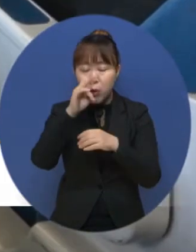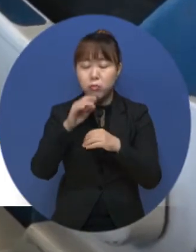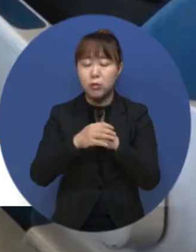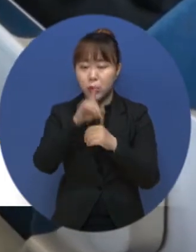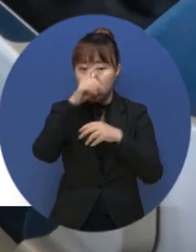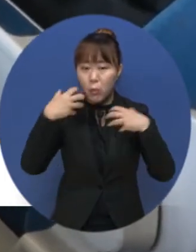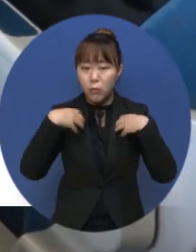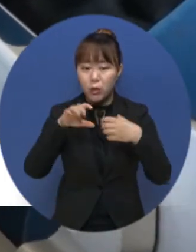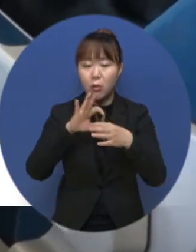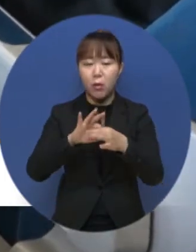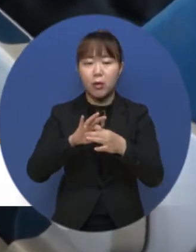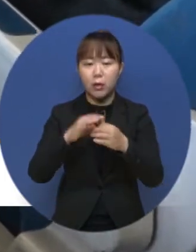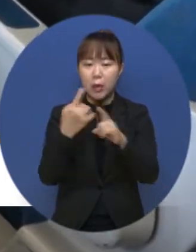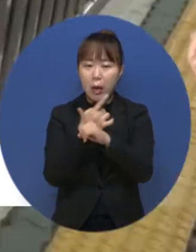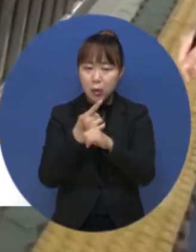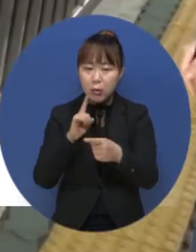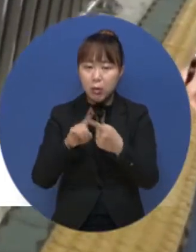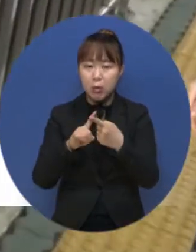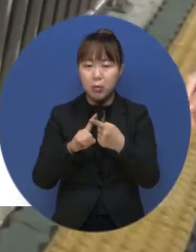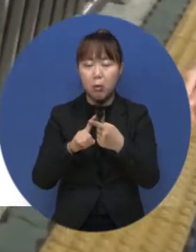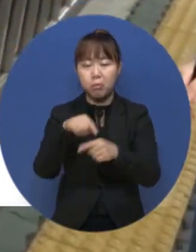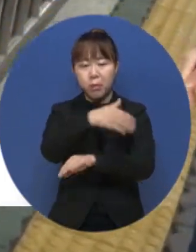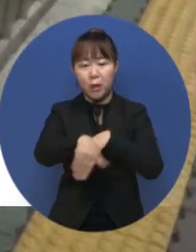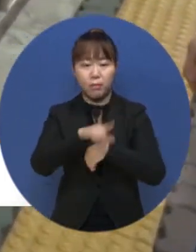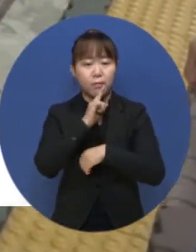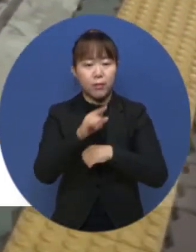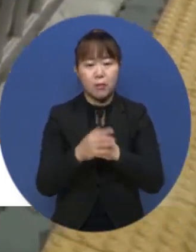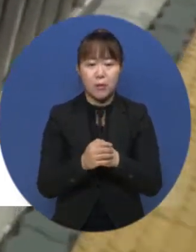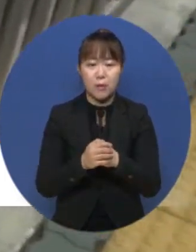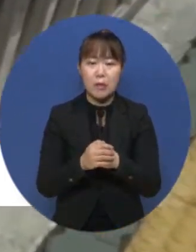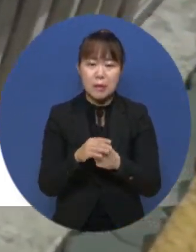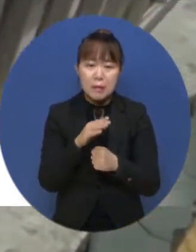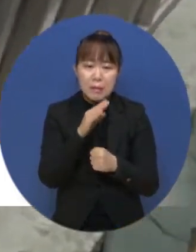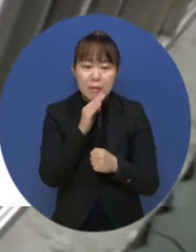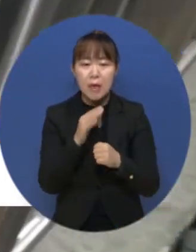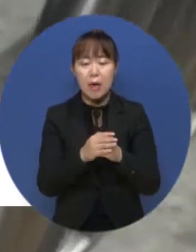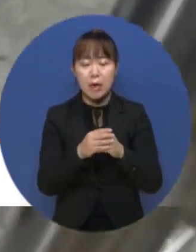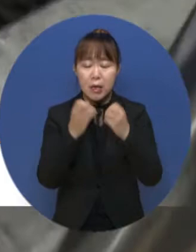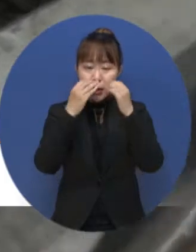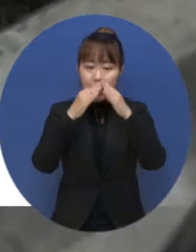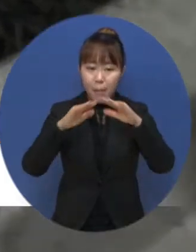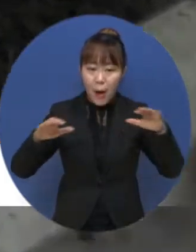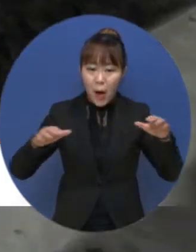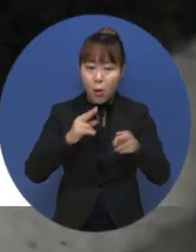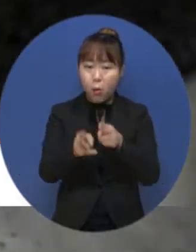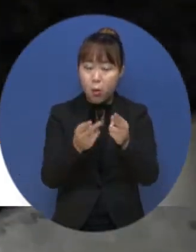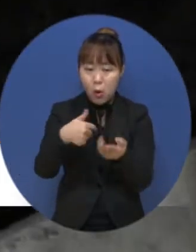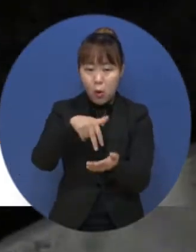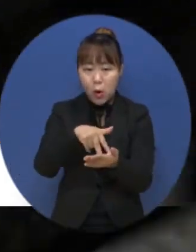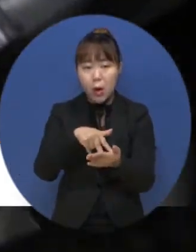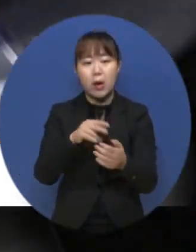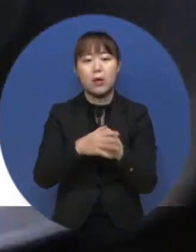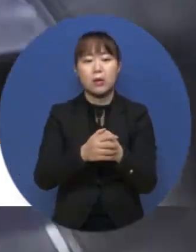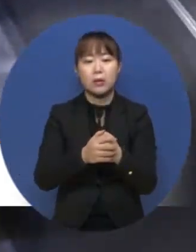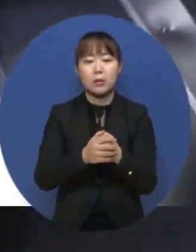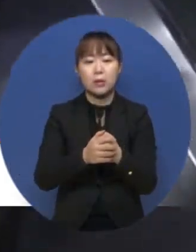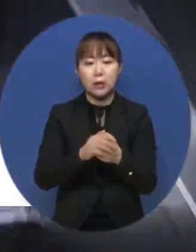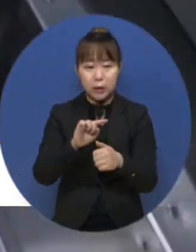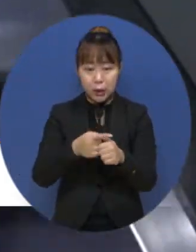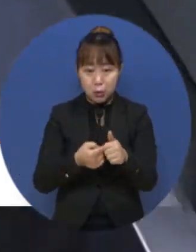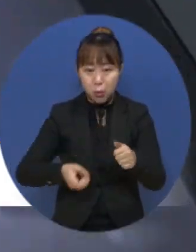개선을 외면하고 있다고 주장했습니다. 취재팀은 실제로 새마을호를 타고 전동 휠체어석이